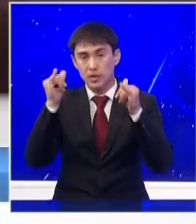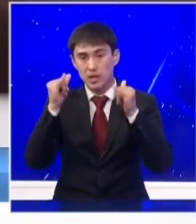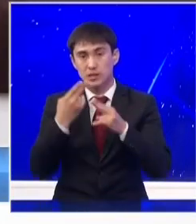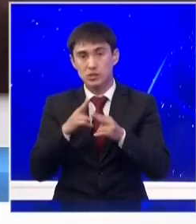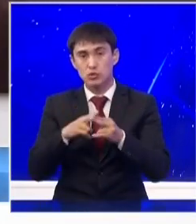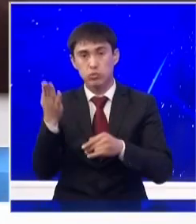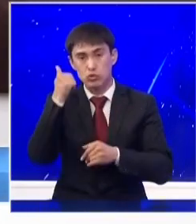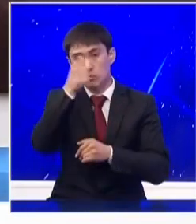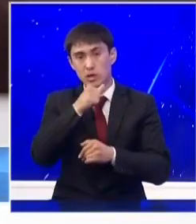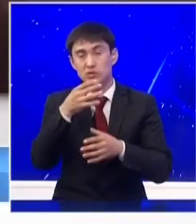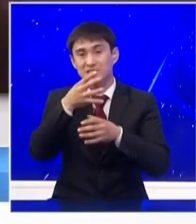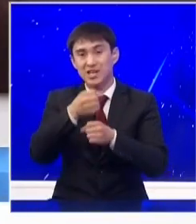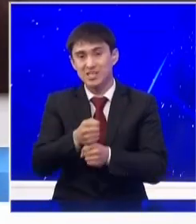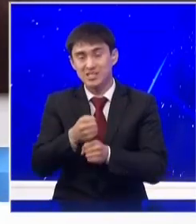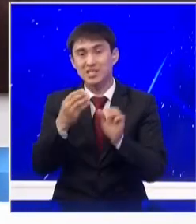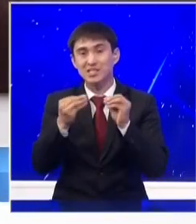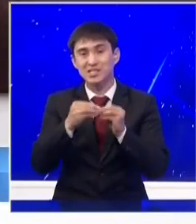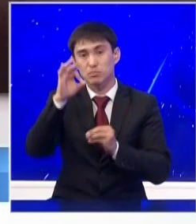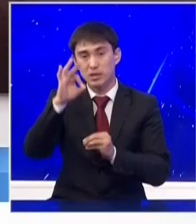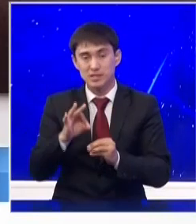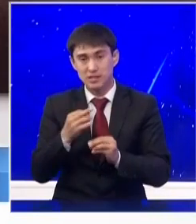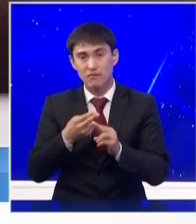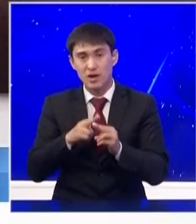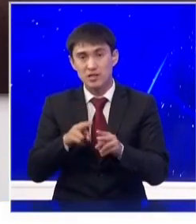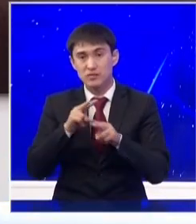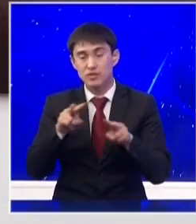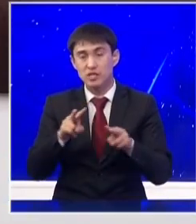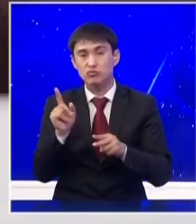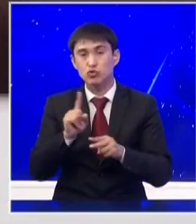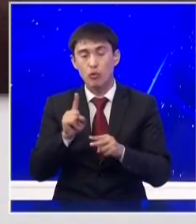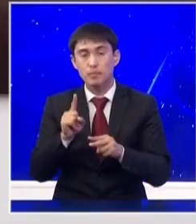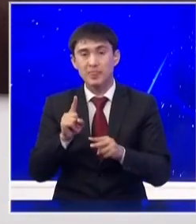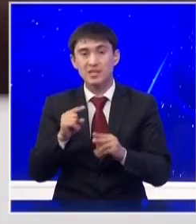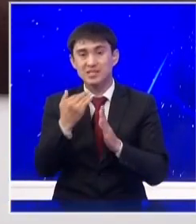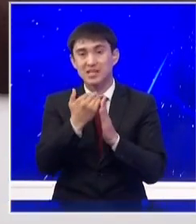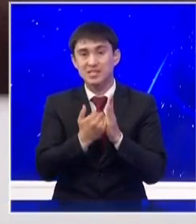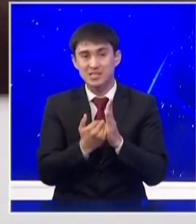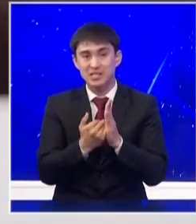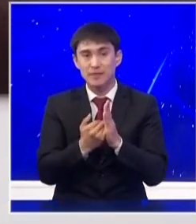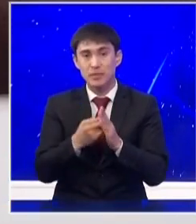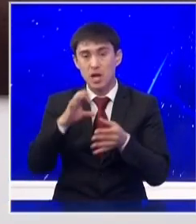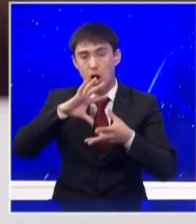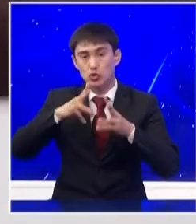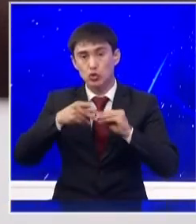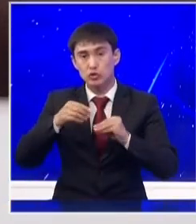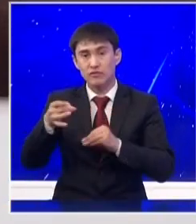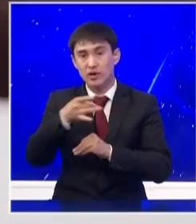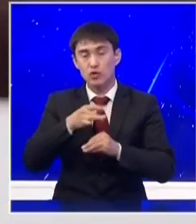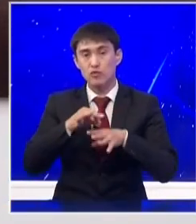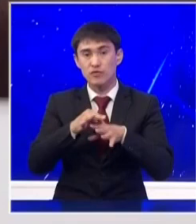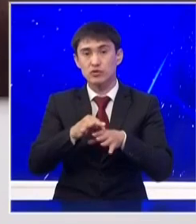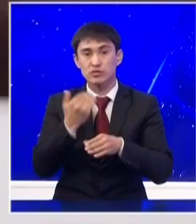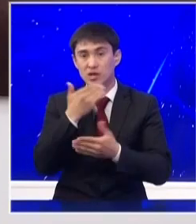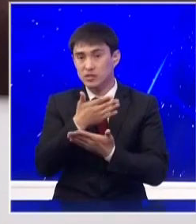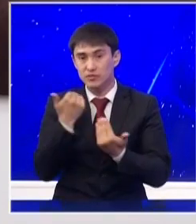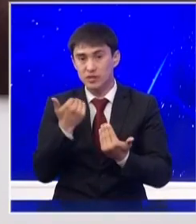раскатав в прошлом году сократилась на 10 процентов это свидетельствует о том что статистика и отчетность в районе ведется